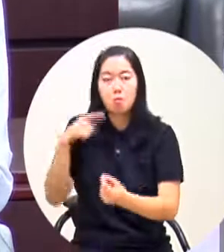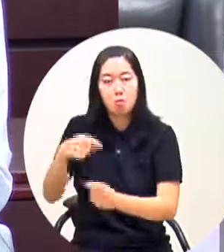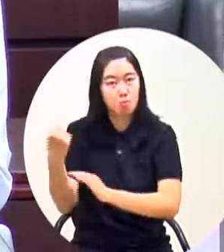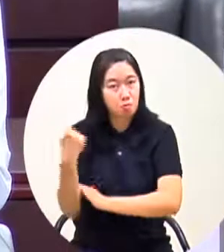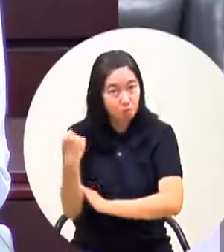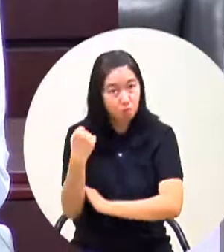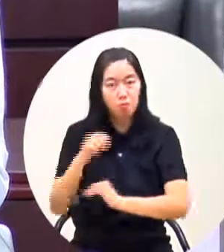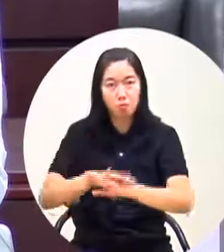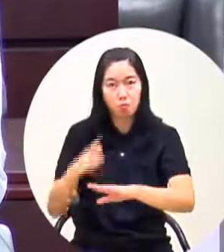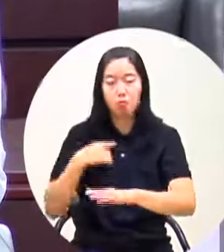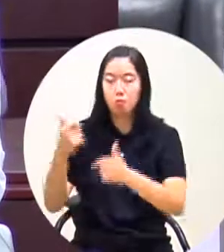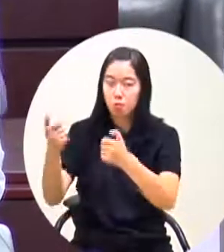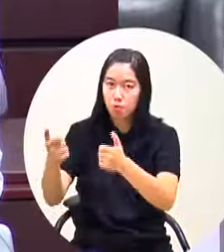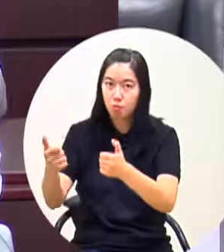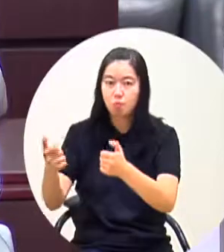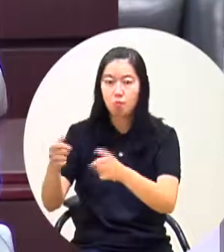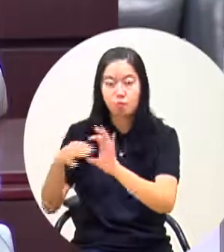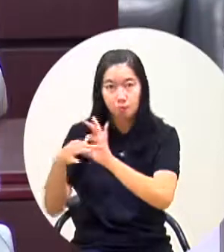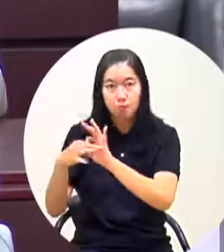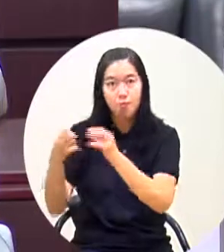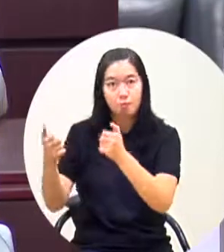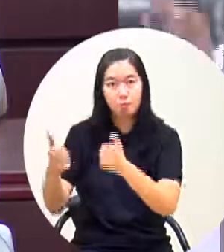也感谢议员的关心。